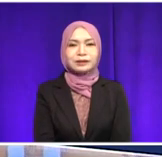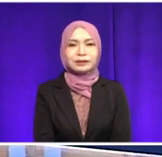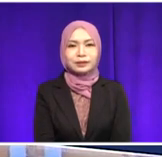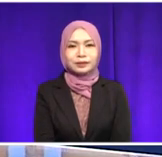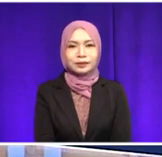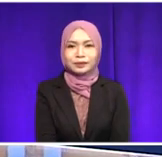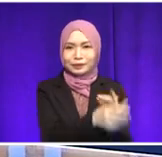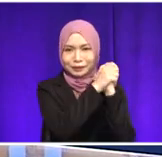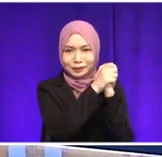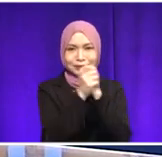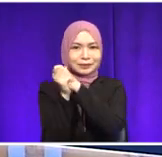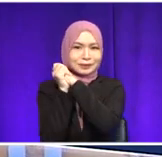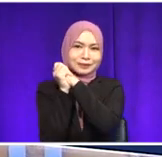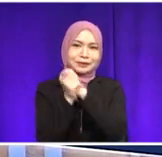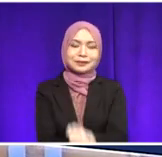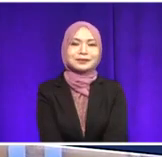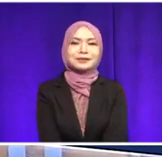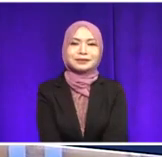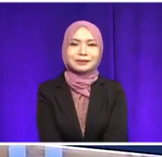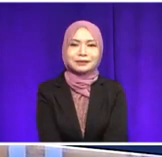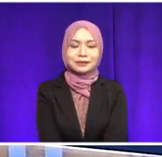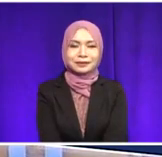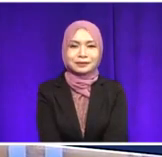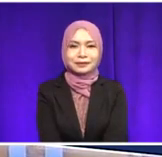ataupun activit yang kita buat